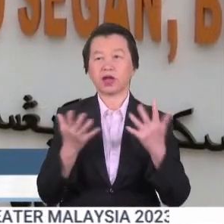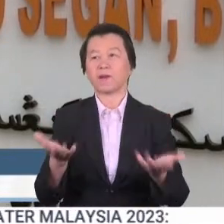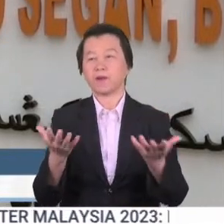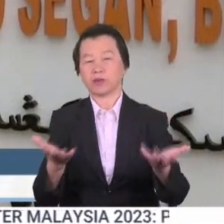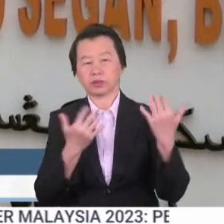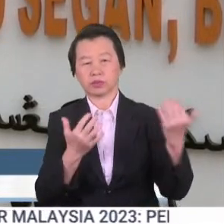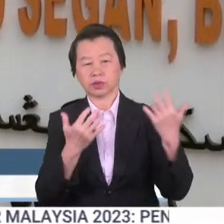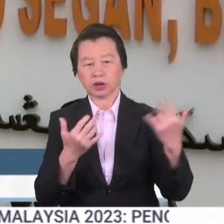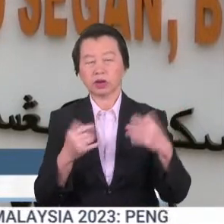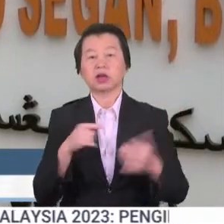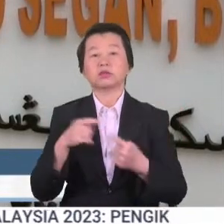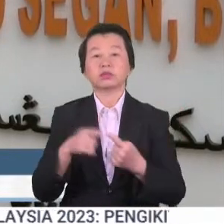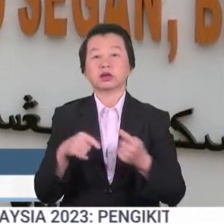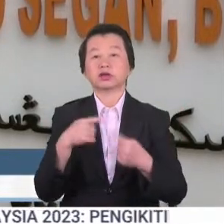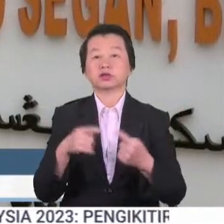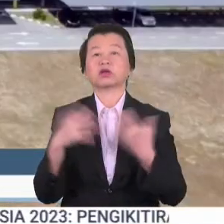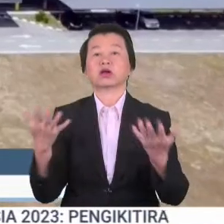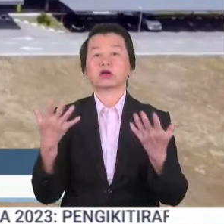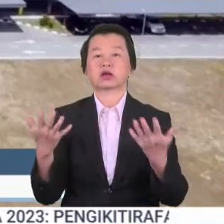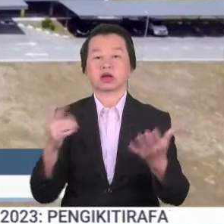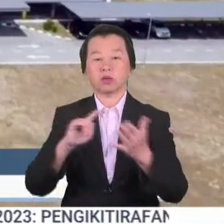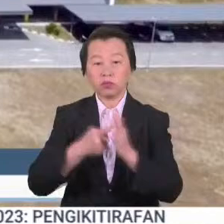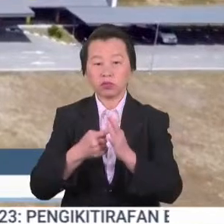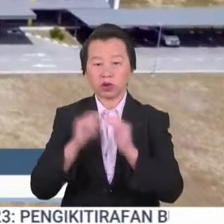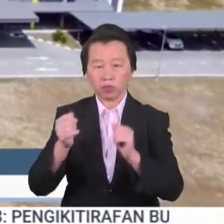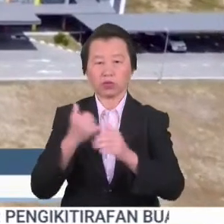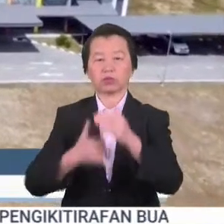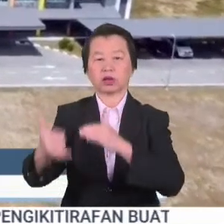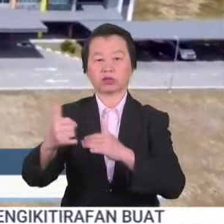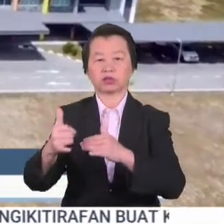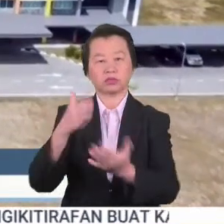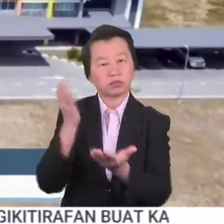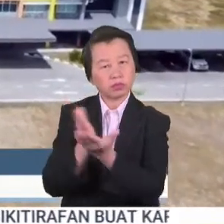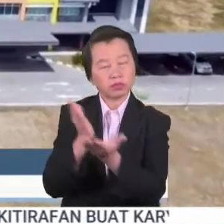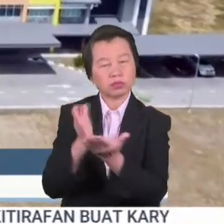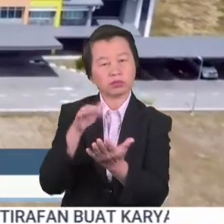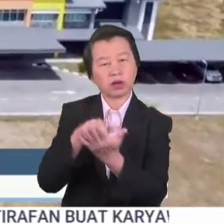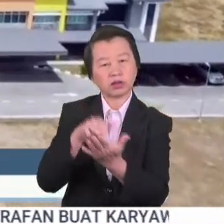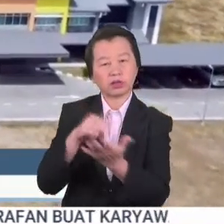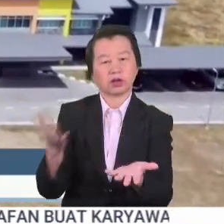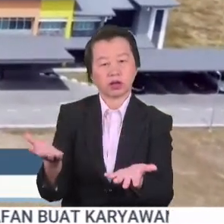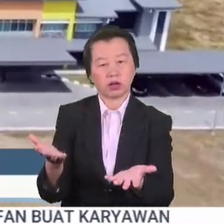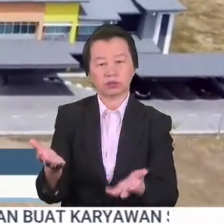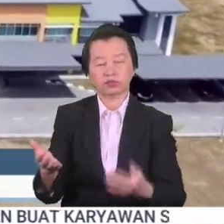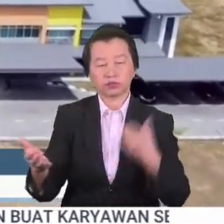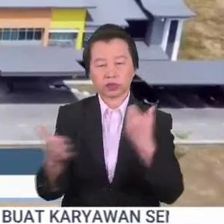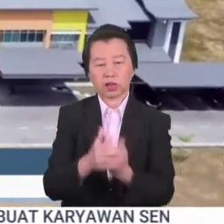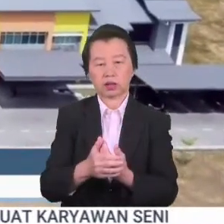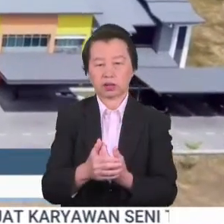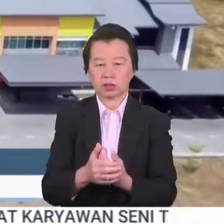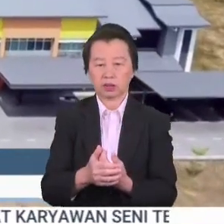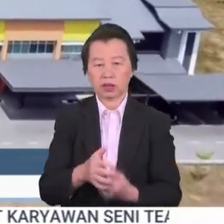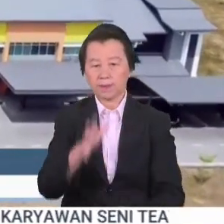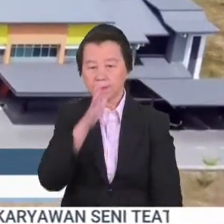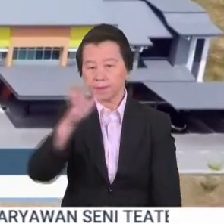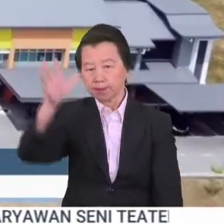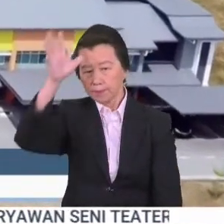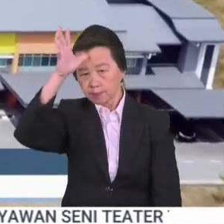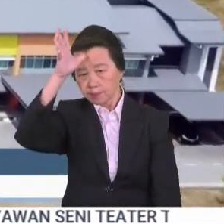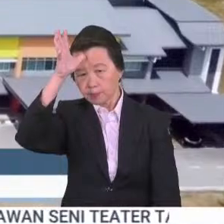ee bila sekolah ini sebenarnya mulai digunakan dan untuk makluman juga ee tanpa diminta Ibu Bapak